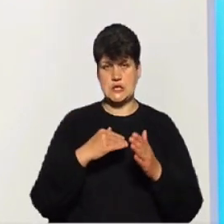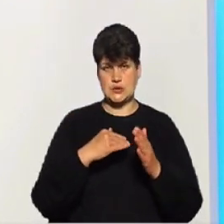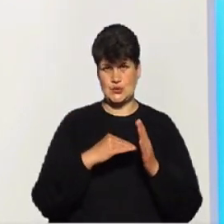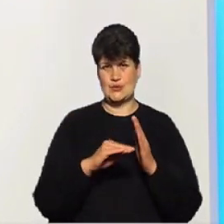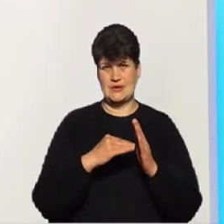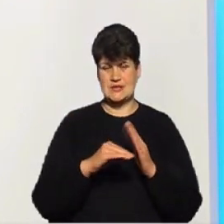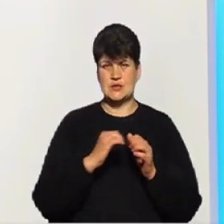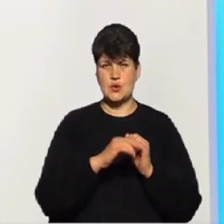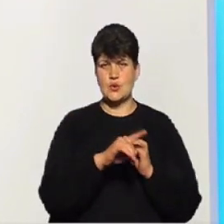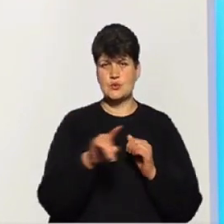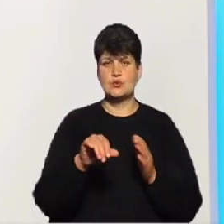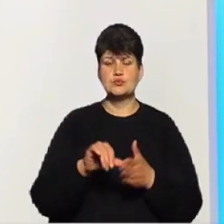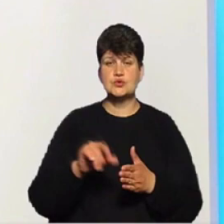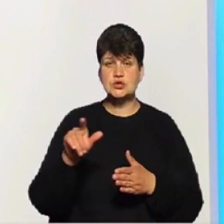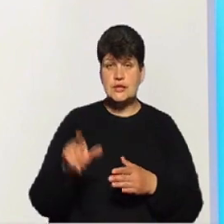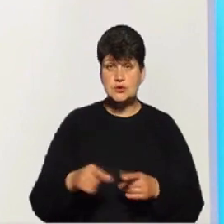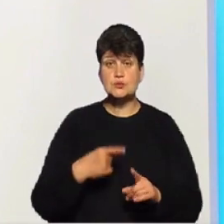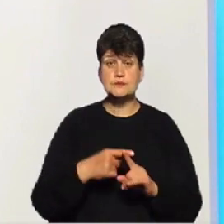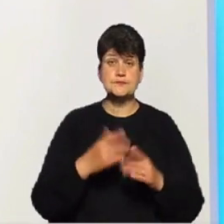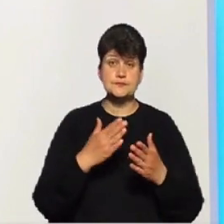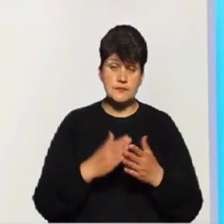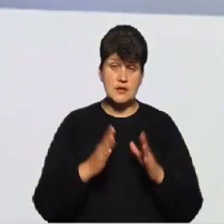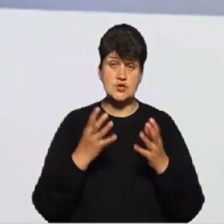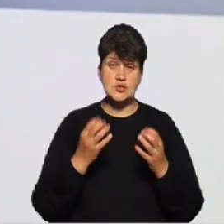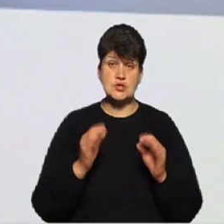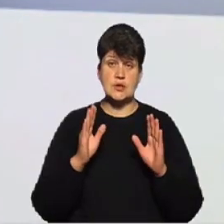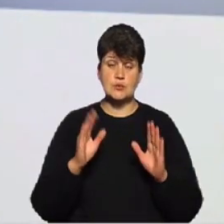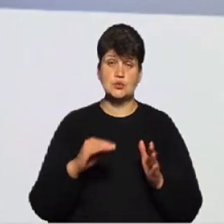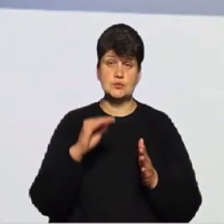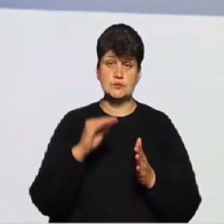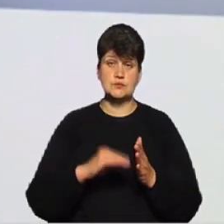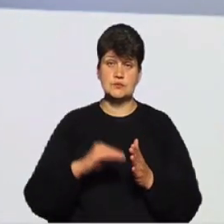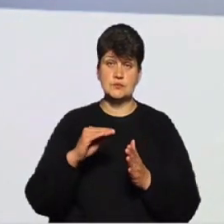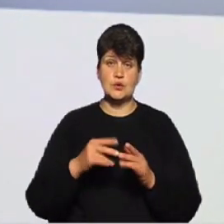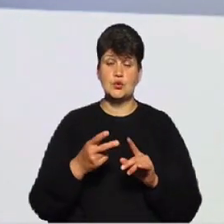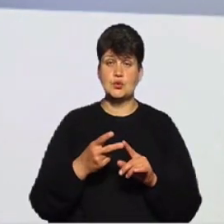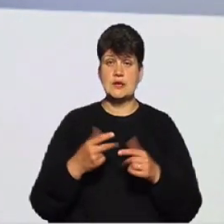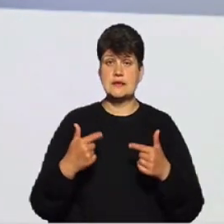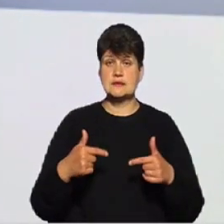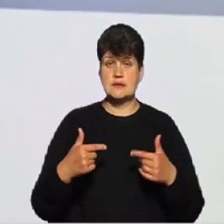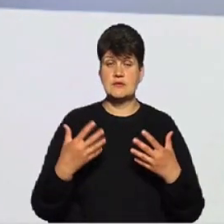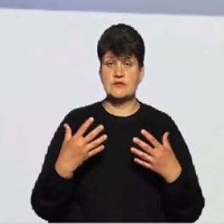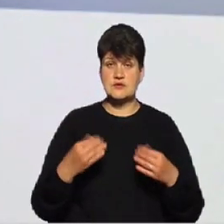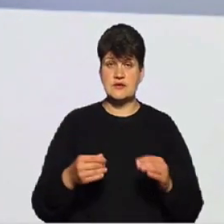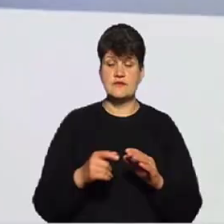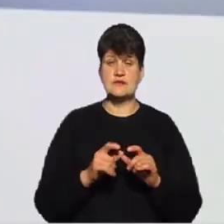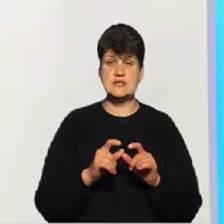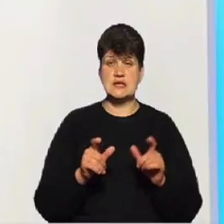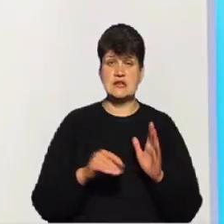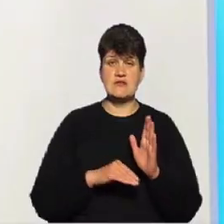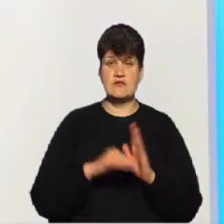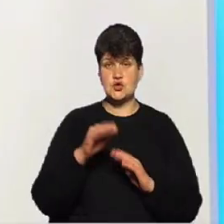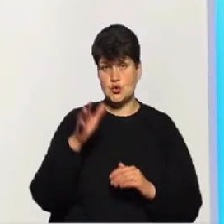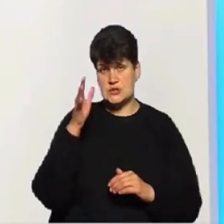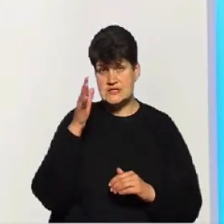воно є позитивно, то вони, звичайно, ще будуть складати другий іспит вже при закладі вищої освіти